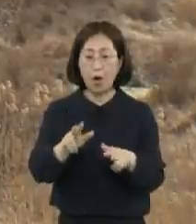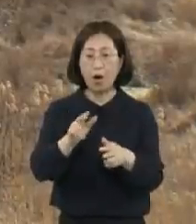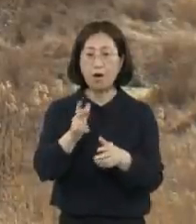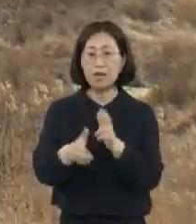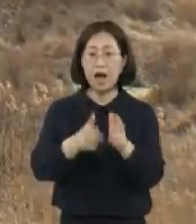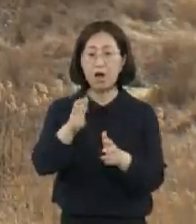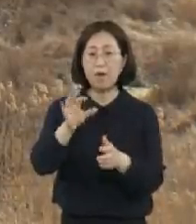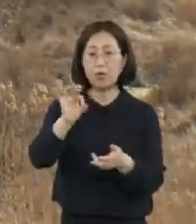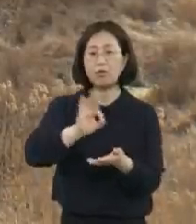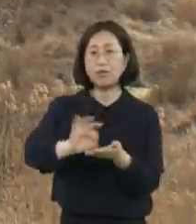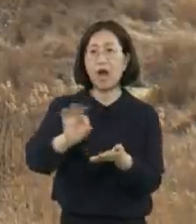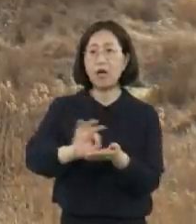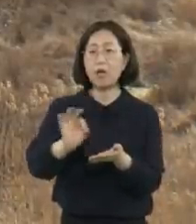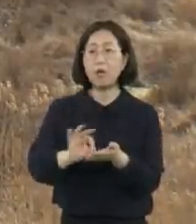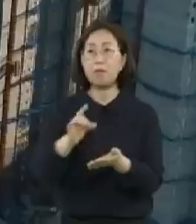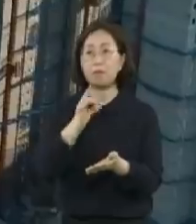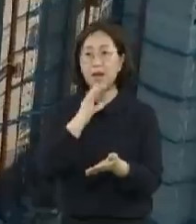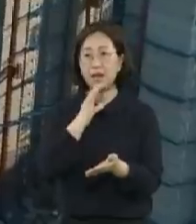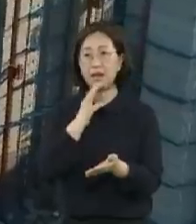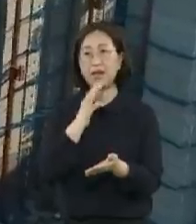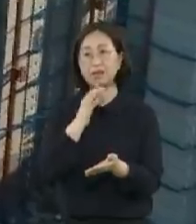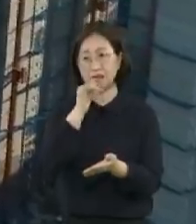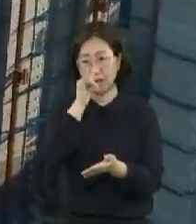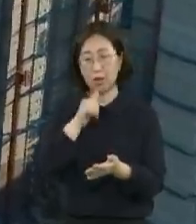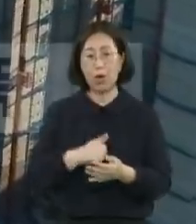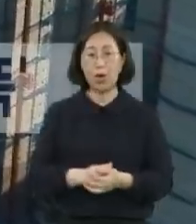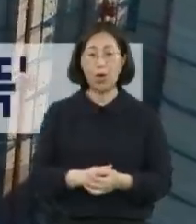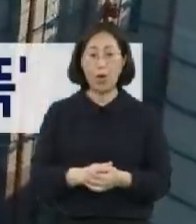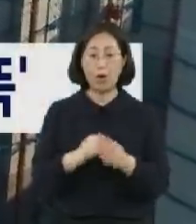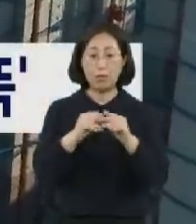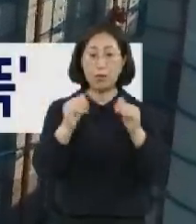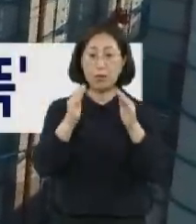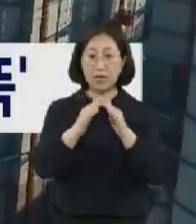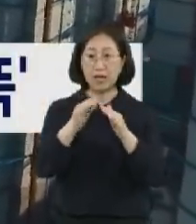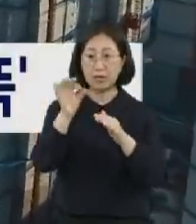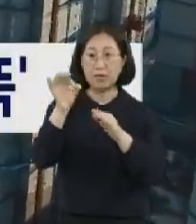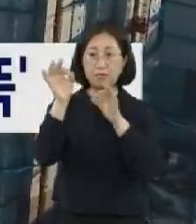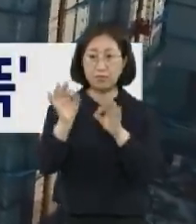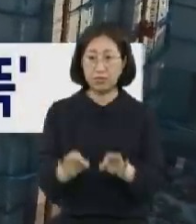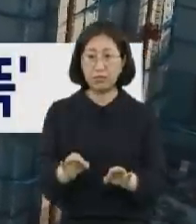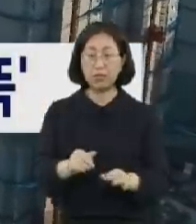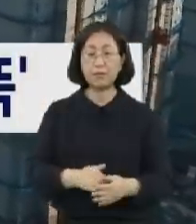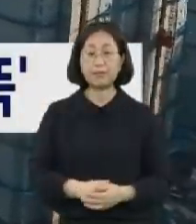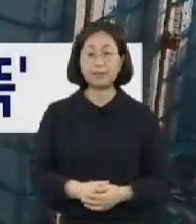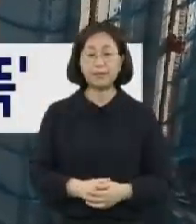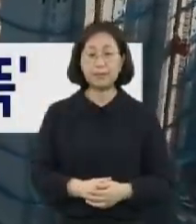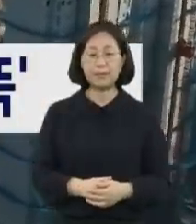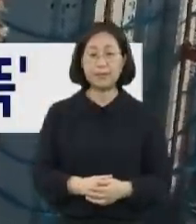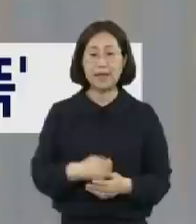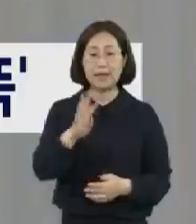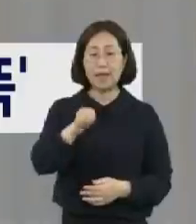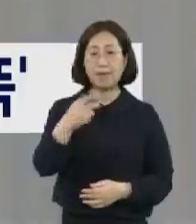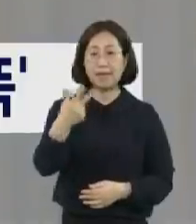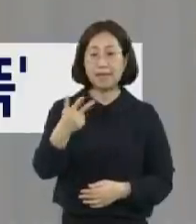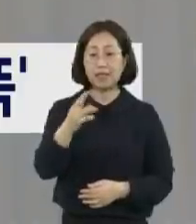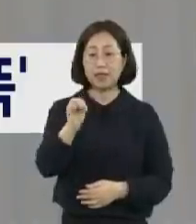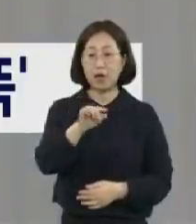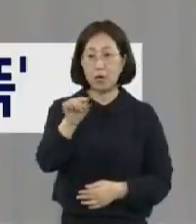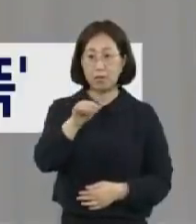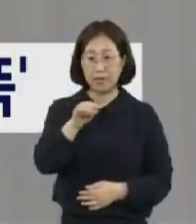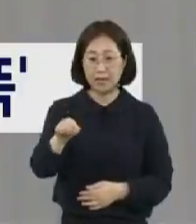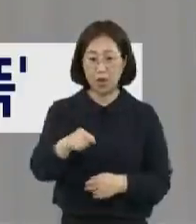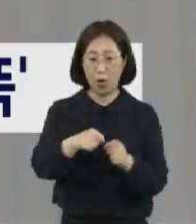막대한 예산만 들인 셈이 됐습니다. 계룡시의 부동산 시장도 급속히 얼어붙고 있습니다. 4만 7천여 제곱미터의